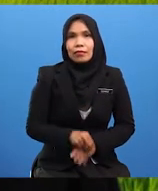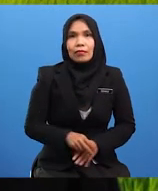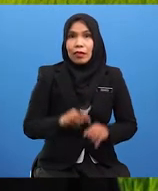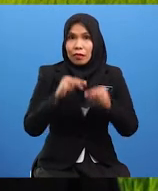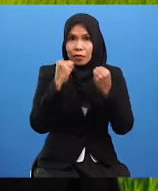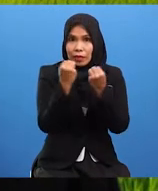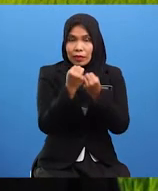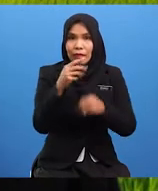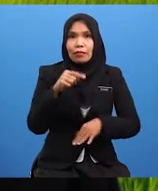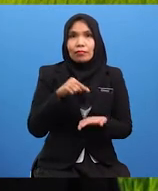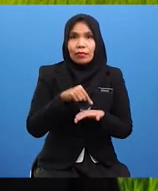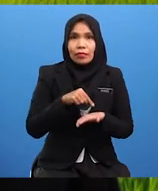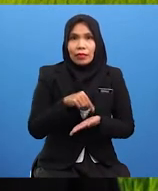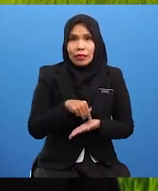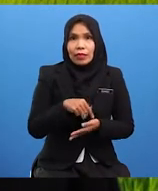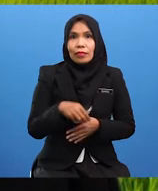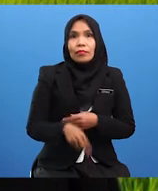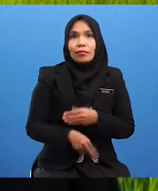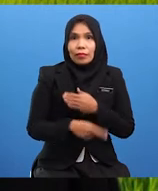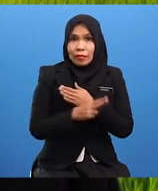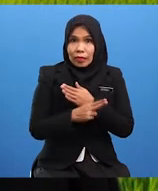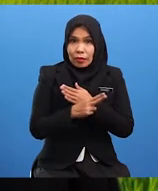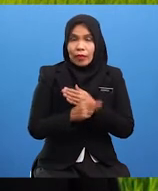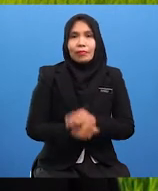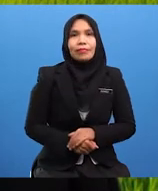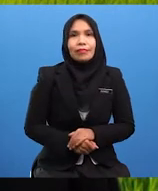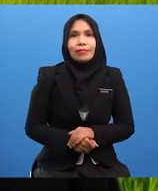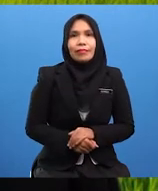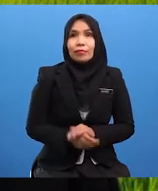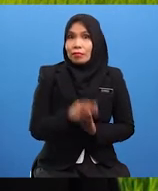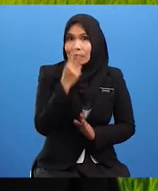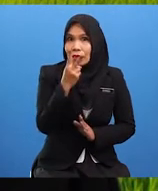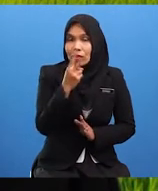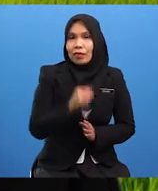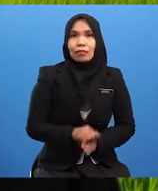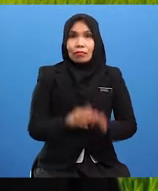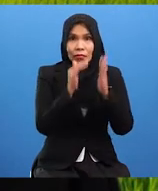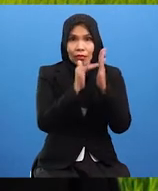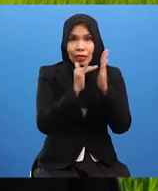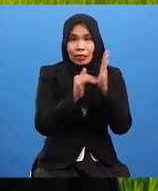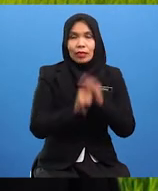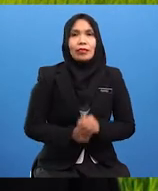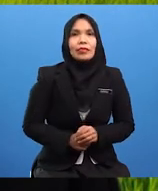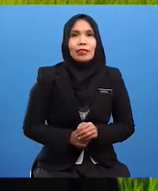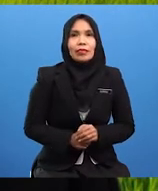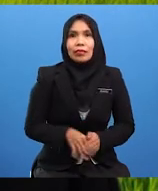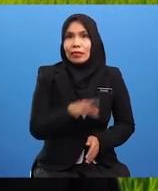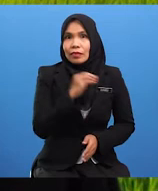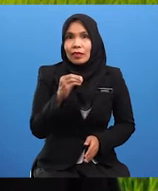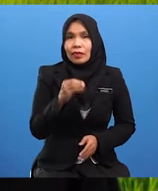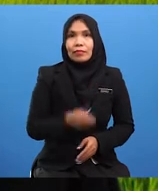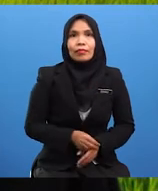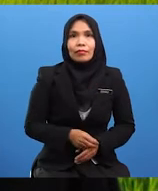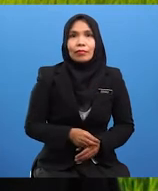Kita akan melihat, mengkaji dan menghasilkan aktiviti